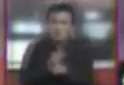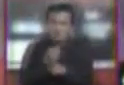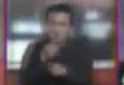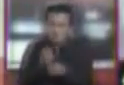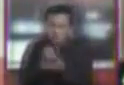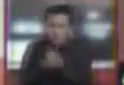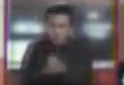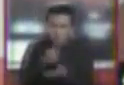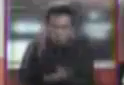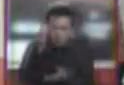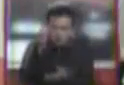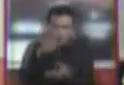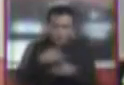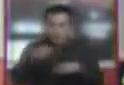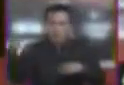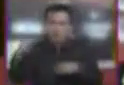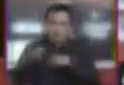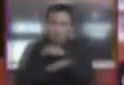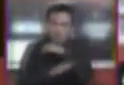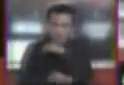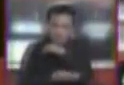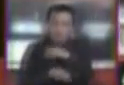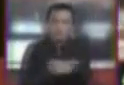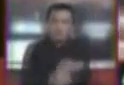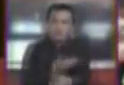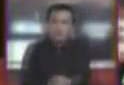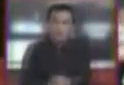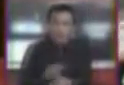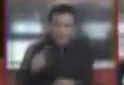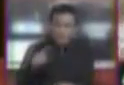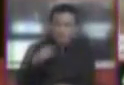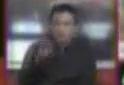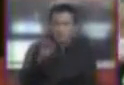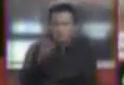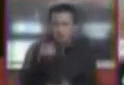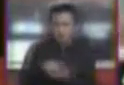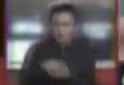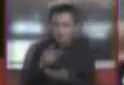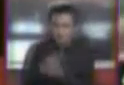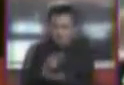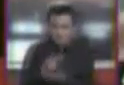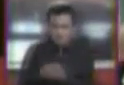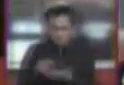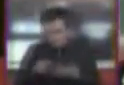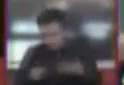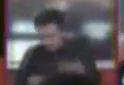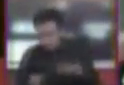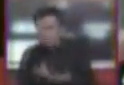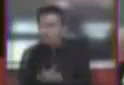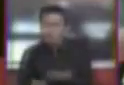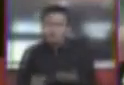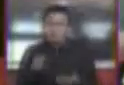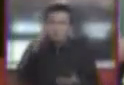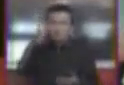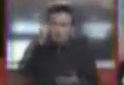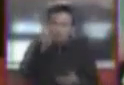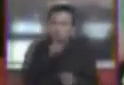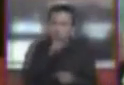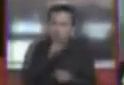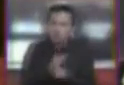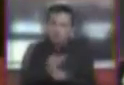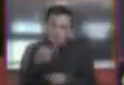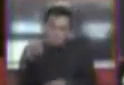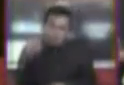kay Mrs. Cua at kumuha raw ng bag ng kanilang anak na may lamang 90,000 pesos at iba pang gamit. Si Sanyano naman ang umanoy bumaril